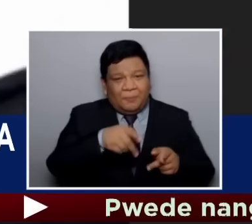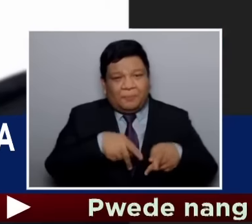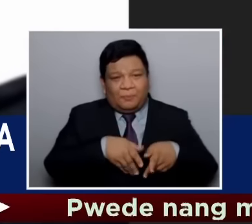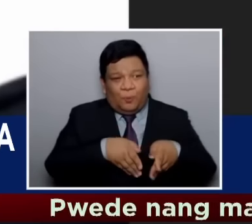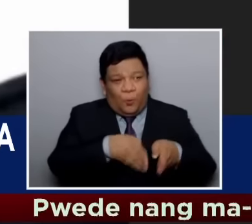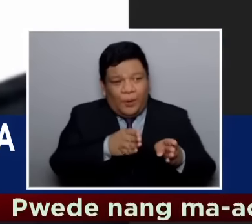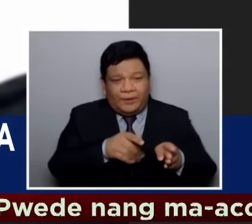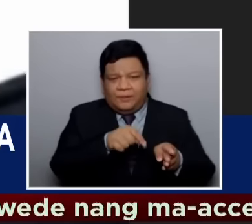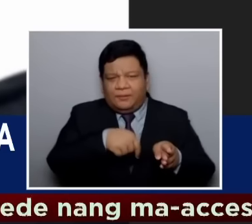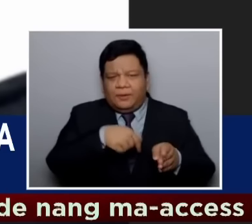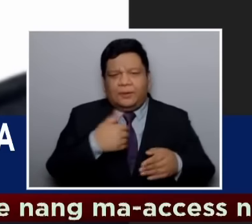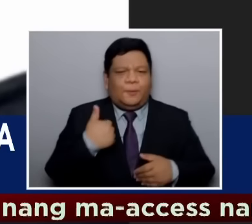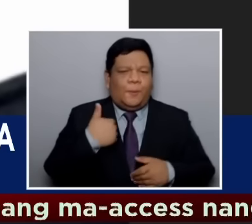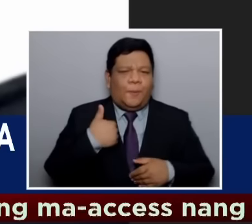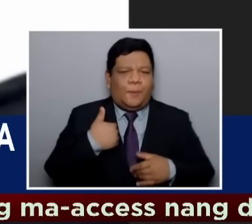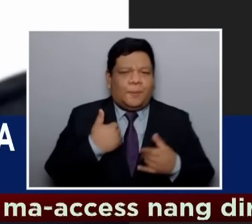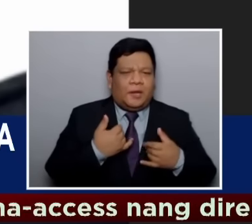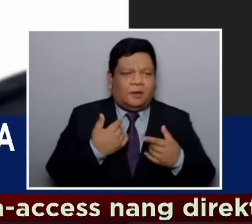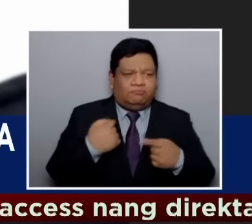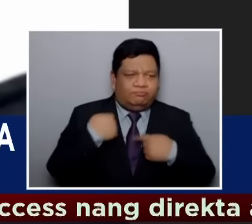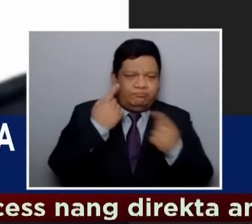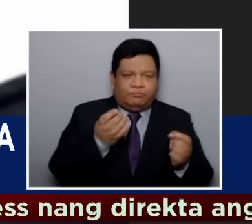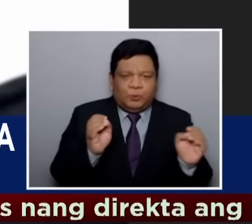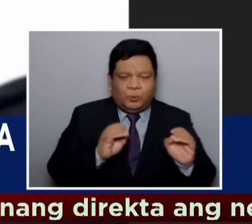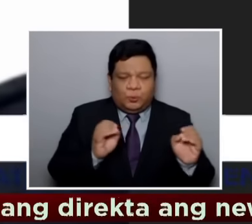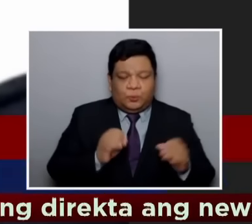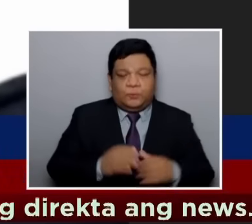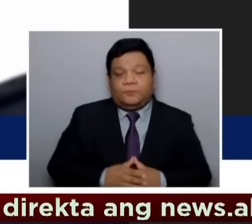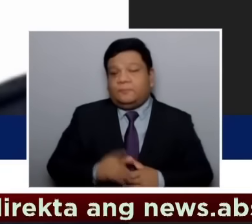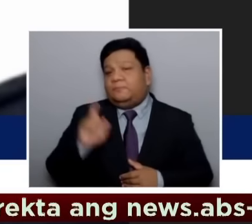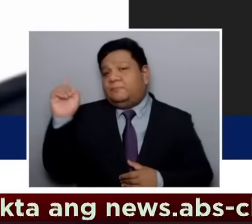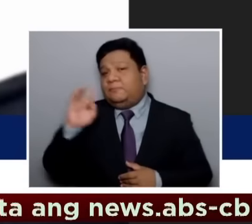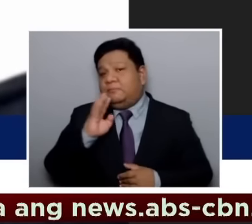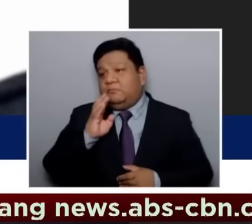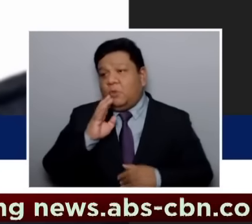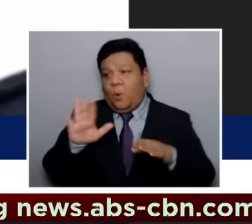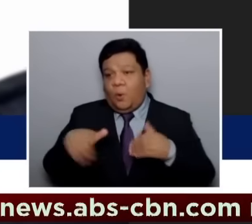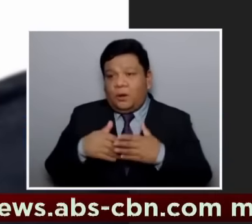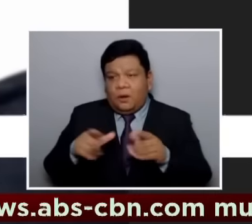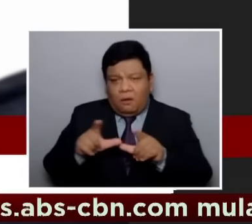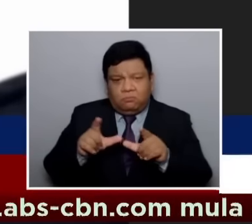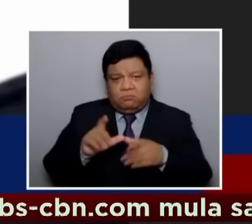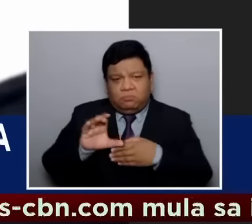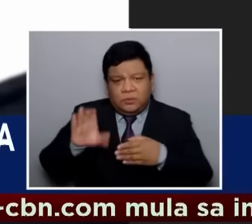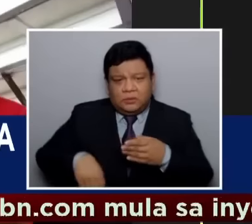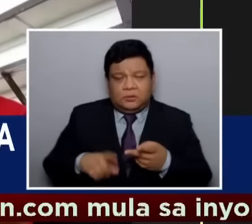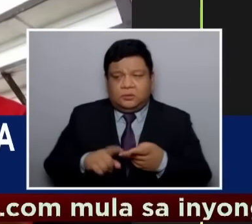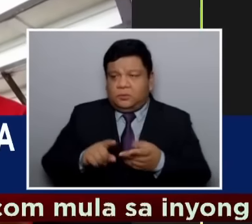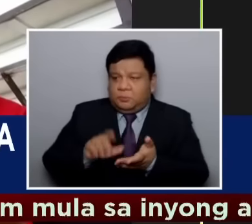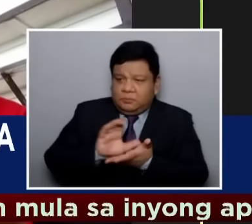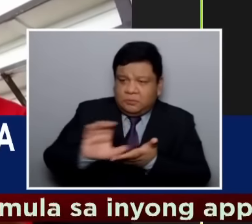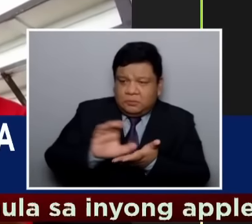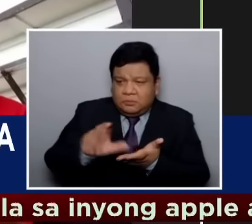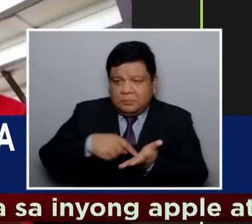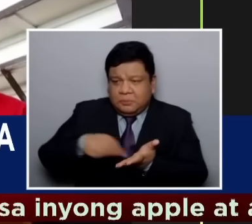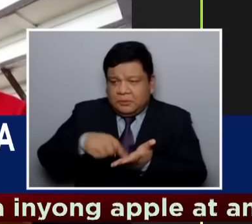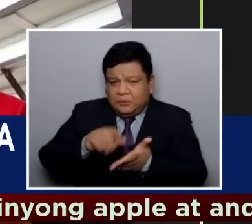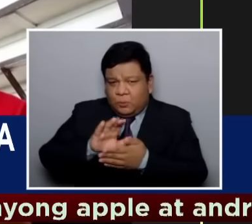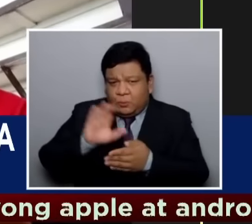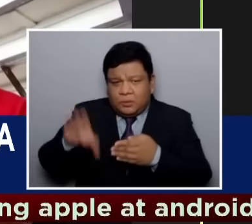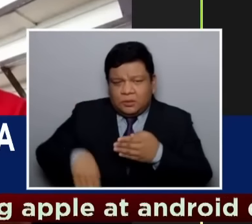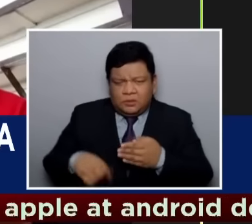pumabiyahe. Existing po lahat ng mga kanilang prangkisa, bayad po ang lahat ng mga dapat nilang bayaran. Ang nagtataka po ako, kung